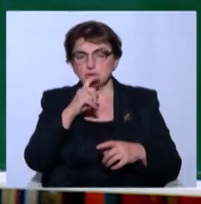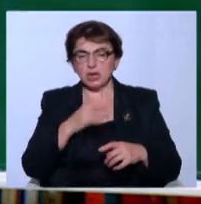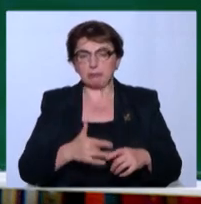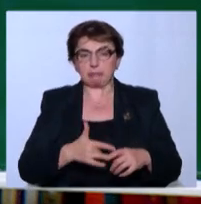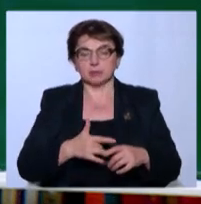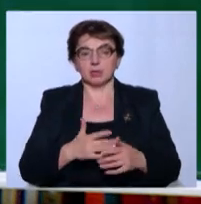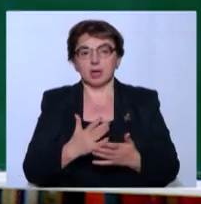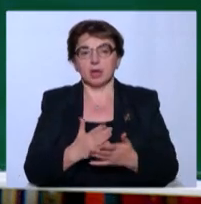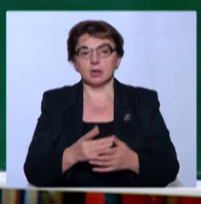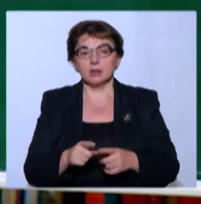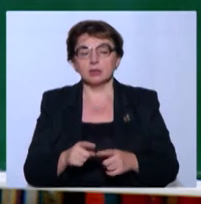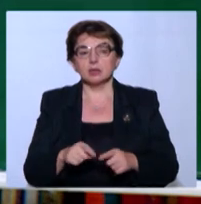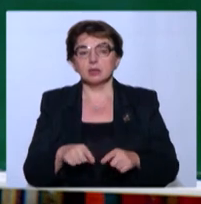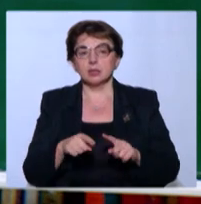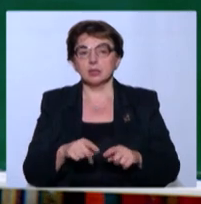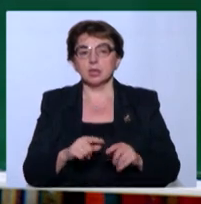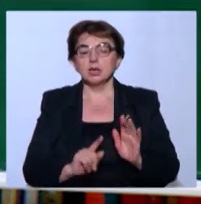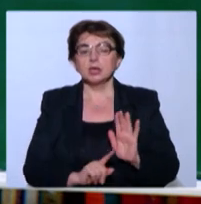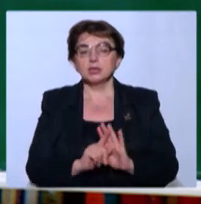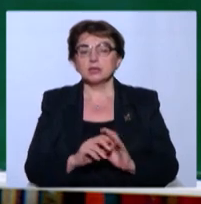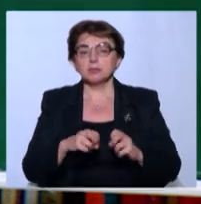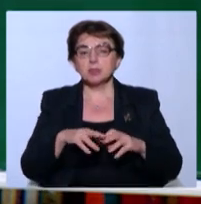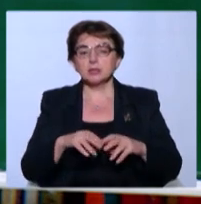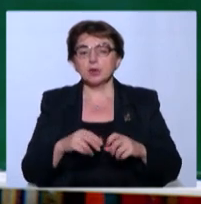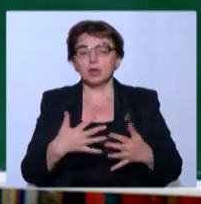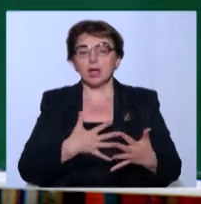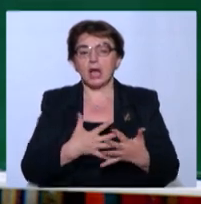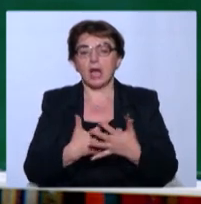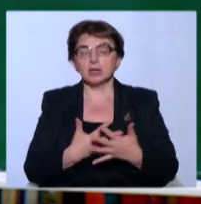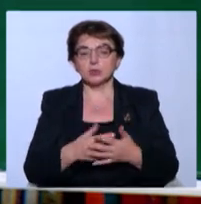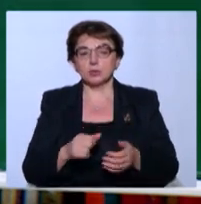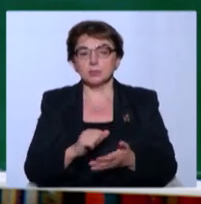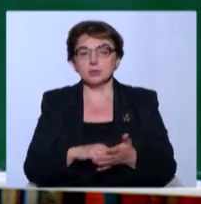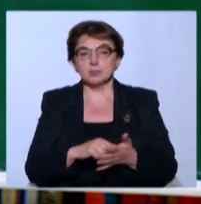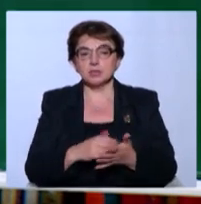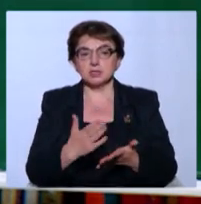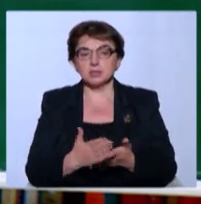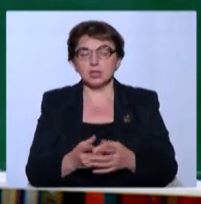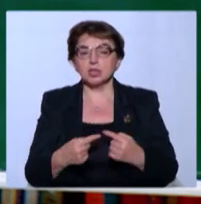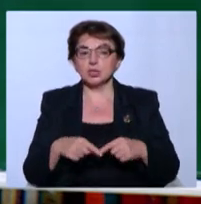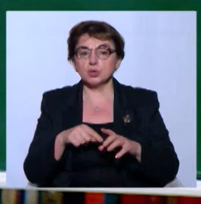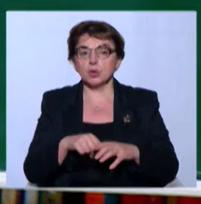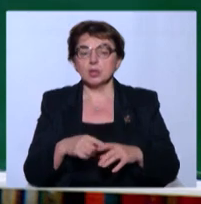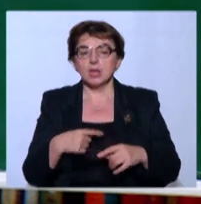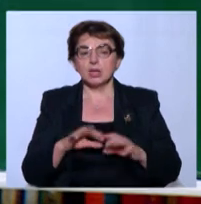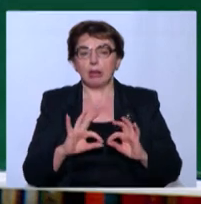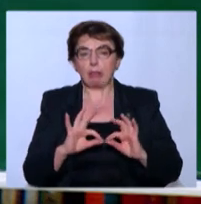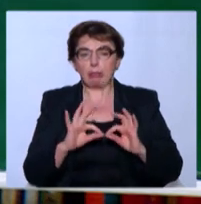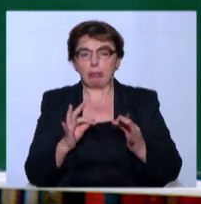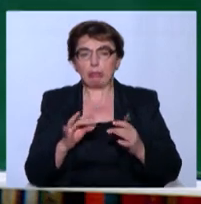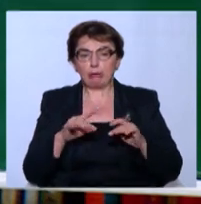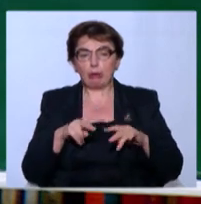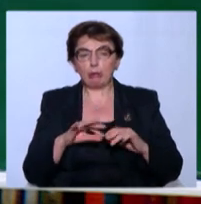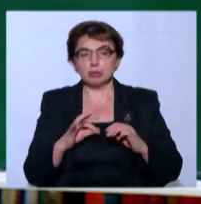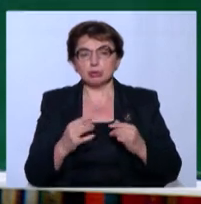გარემოს ქმნის კუჭში და იწვევს კუჭის ფერმენტების გააქტიურებას. ასევე იგი შეიცავს ლორწოს,